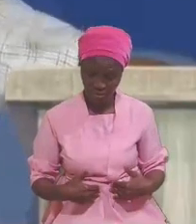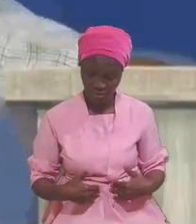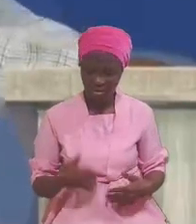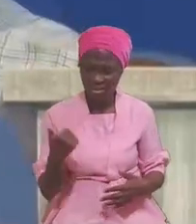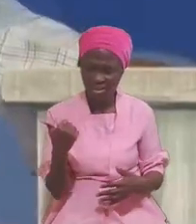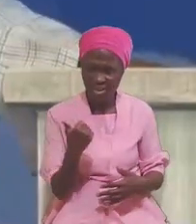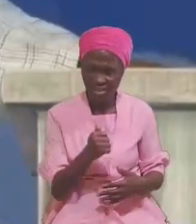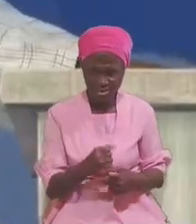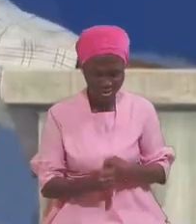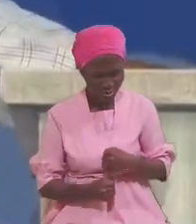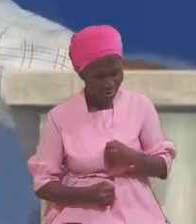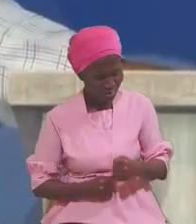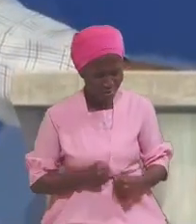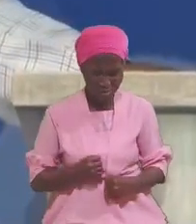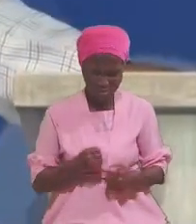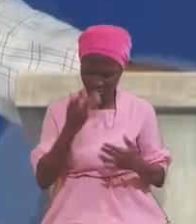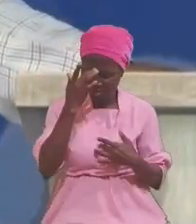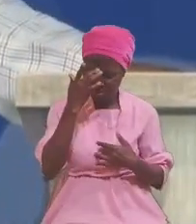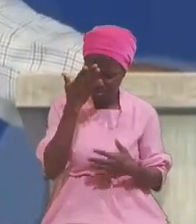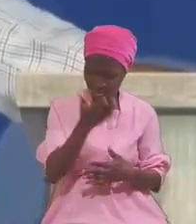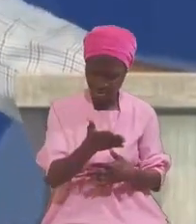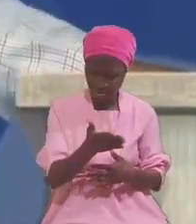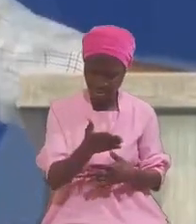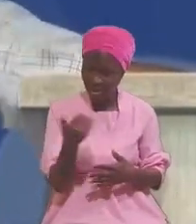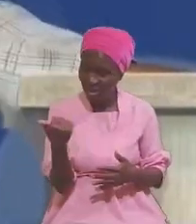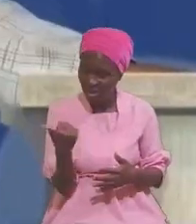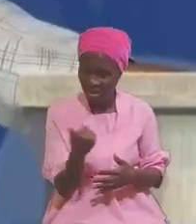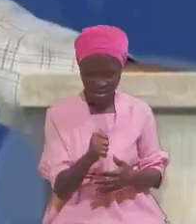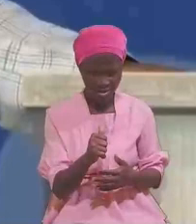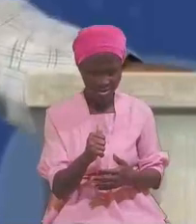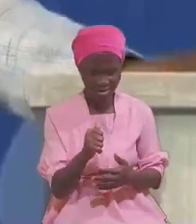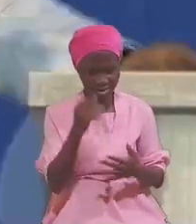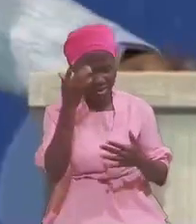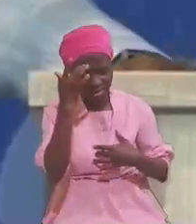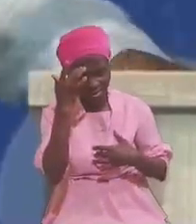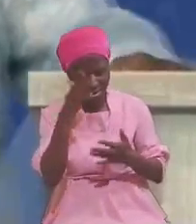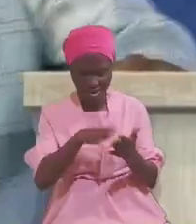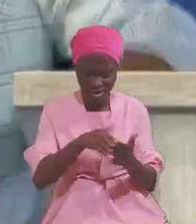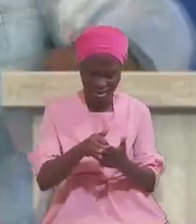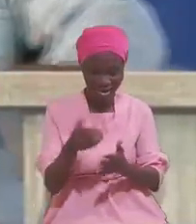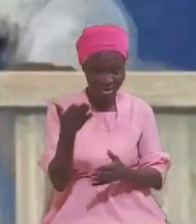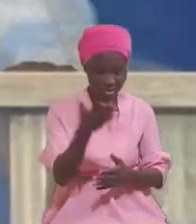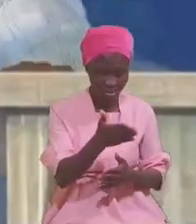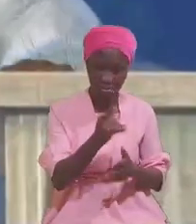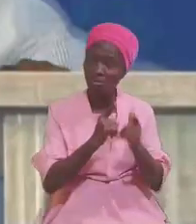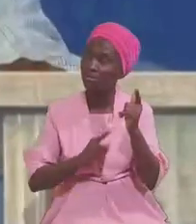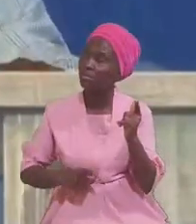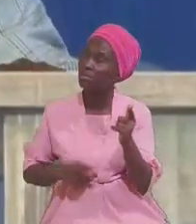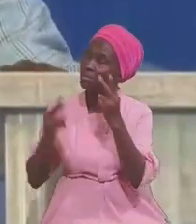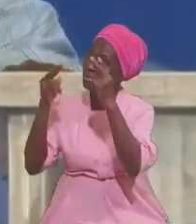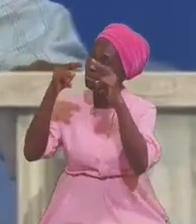toute souffrance, toute maladie là-bas, toute infirmité là-bas, Seigneur, regarde ton